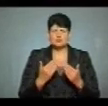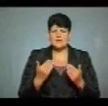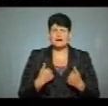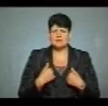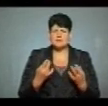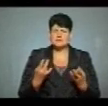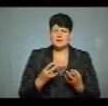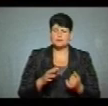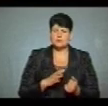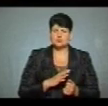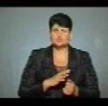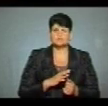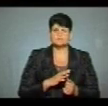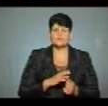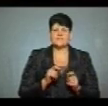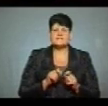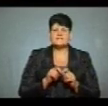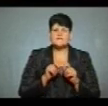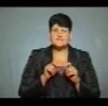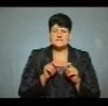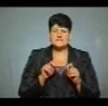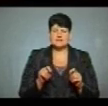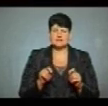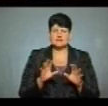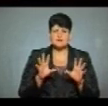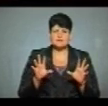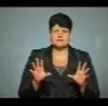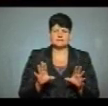його відкрити всі ті білі плями.